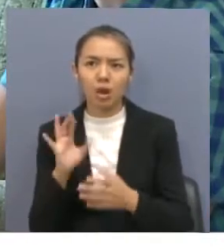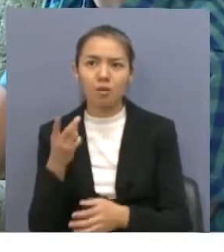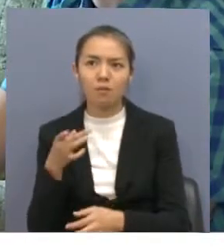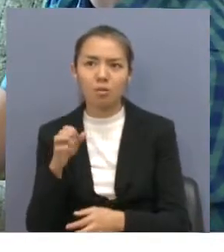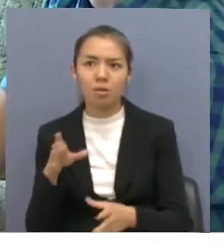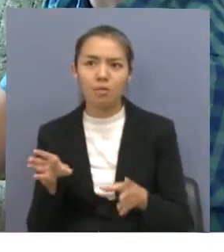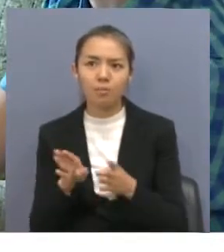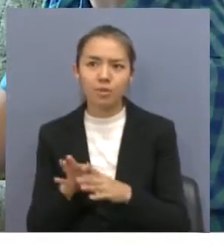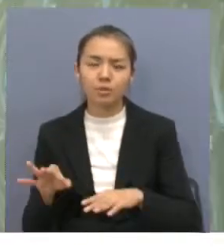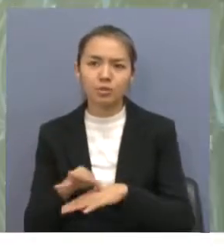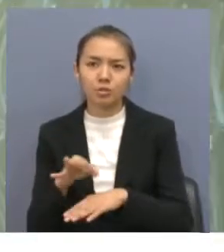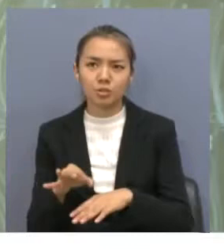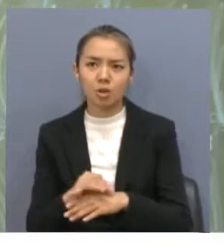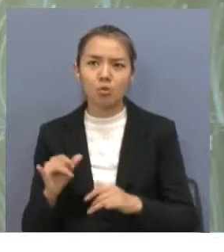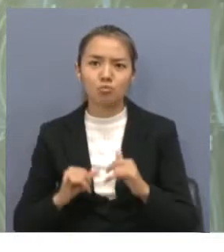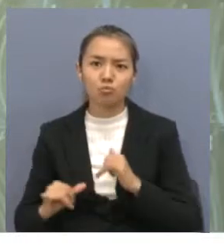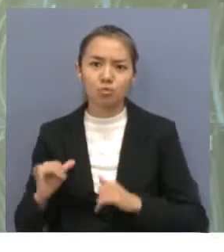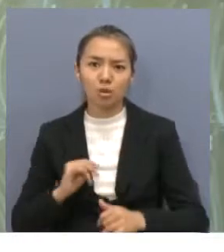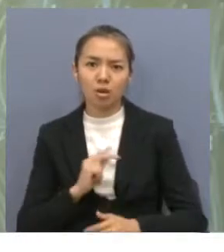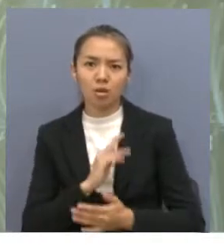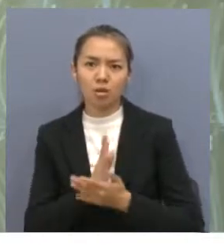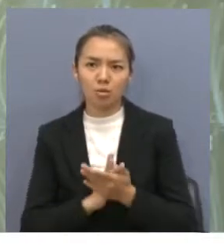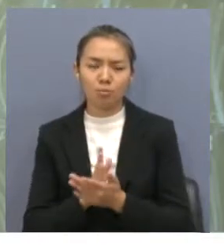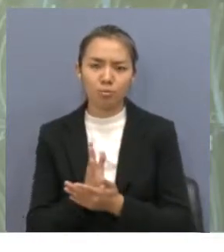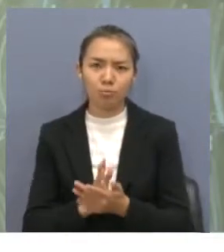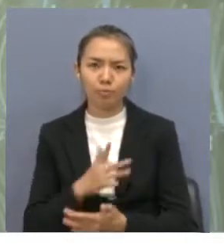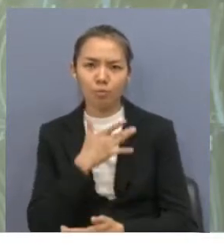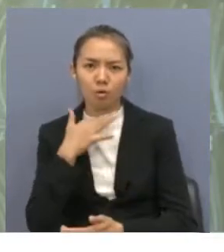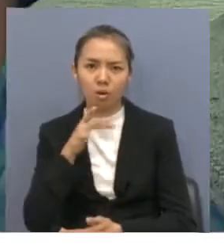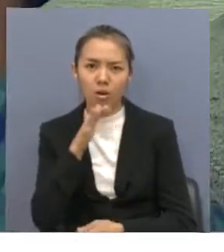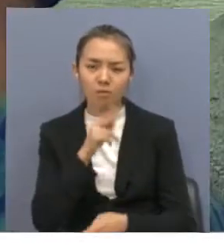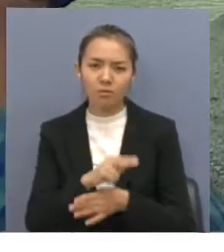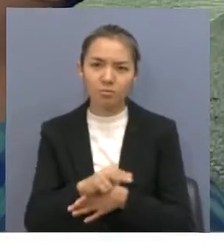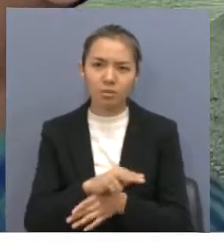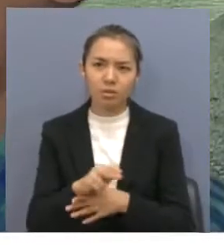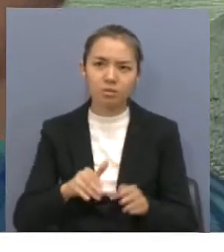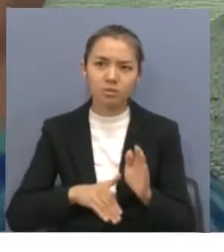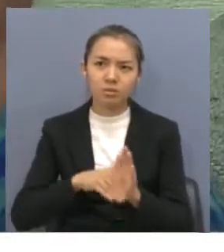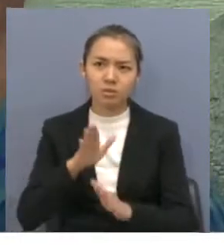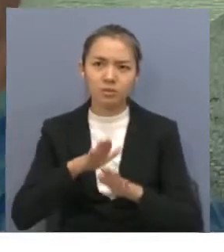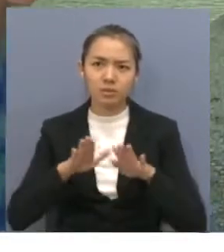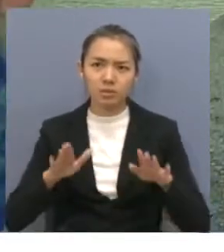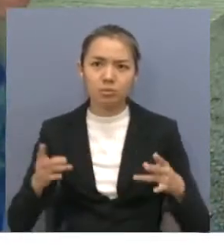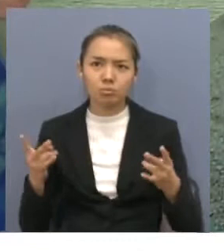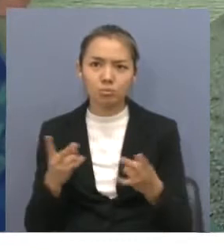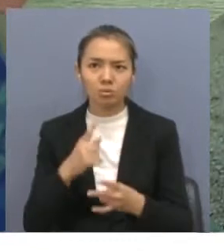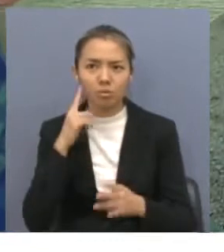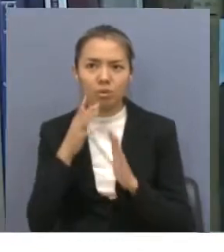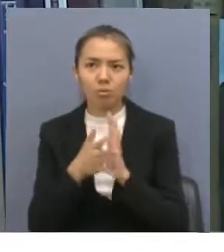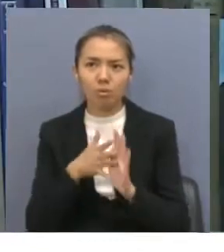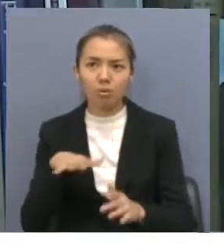мен Айнагүл апай өздері ұстаз болғандықтан Данагөйдің данышпан ойлары бала тәрбиесінде таптырмас тағылым екенін тереңнен